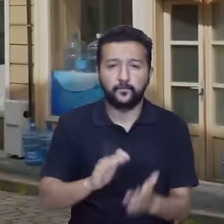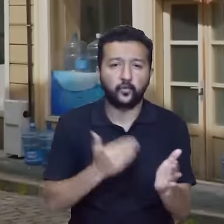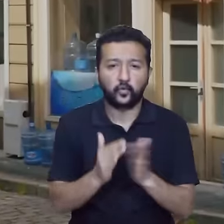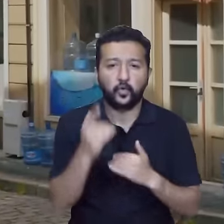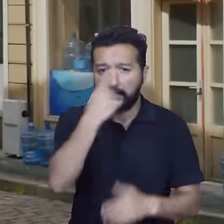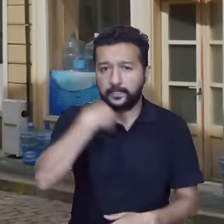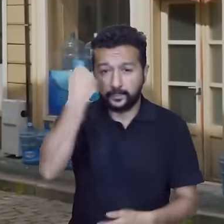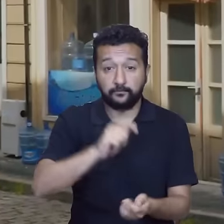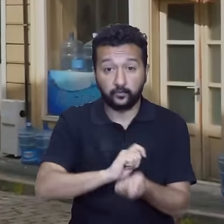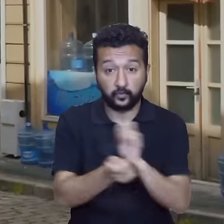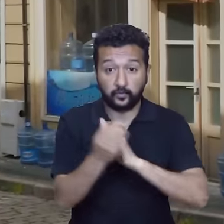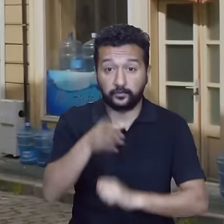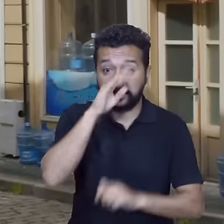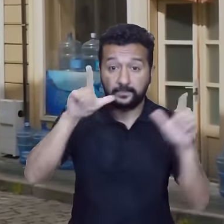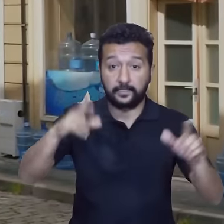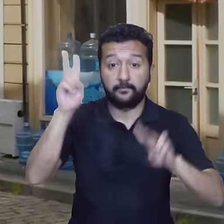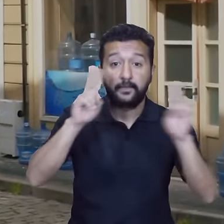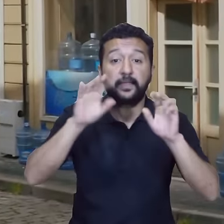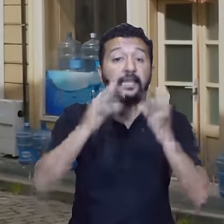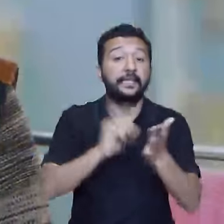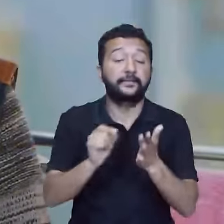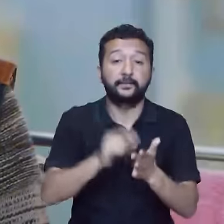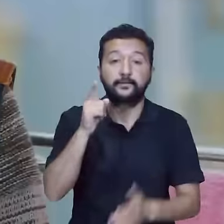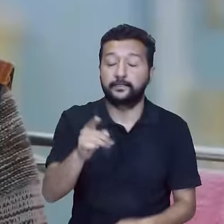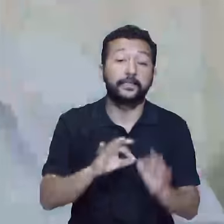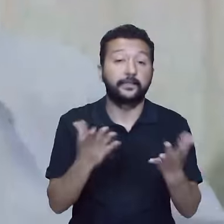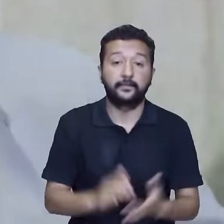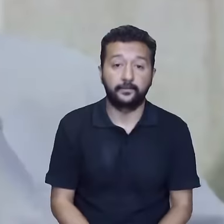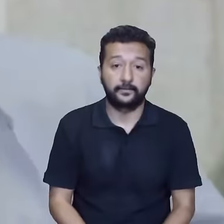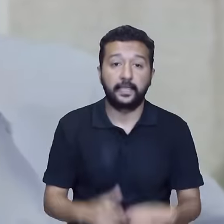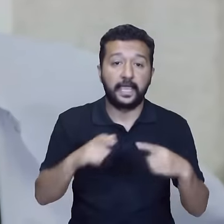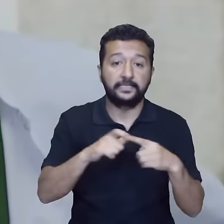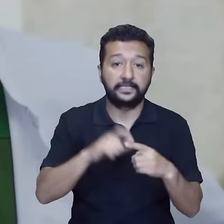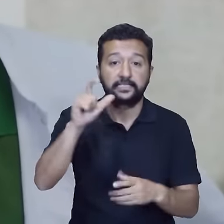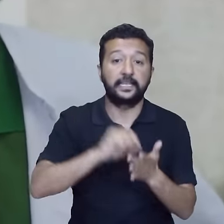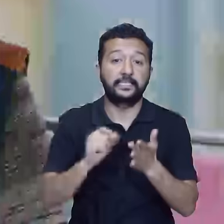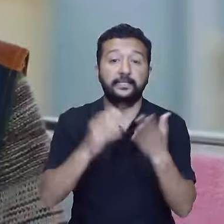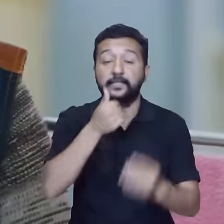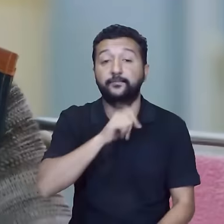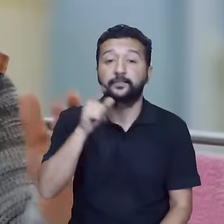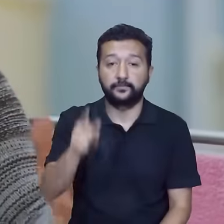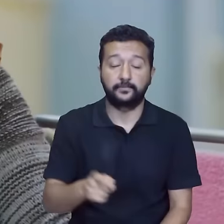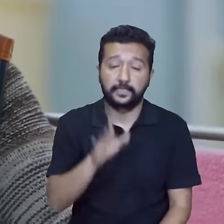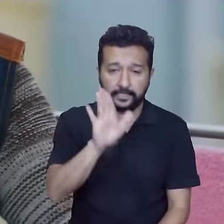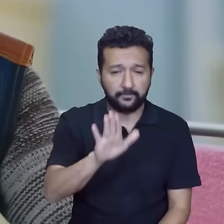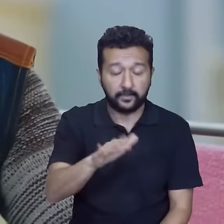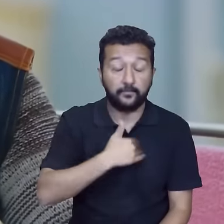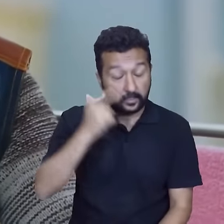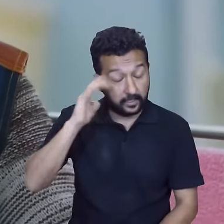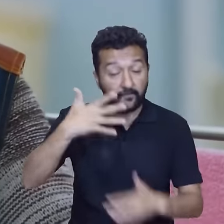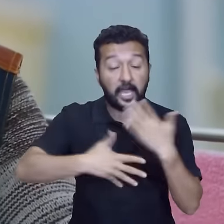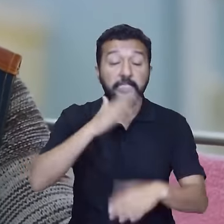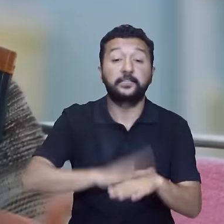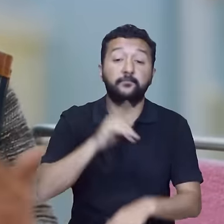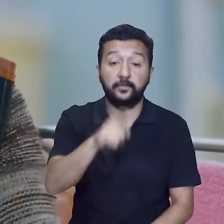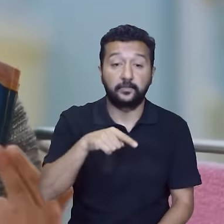Jöleyle tip düzelseydi bu camda berber yerine ne yazardı? Ne? Estetik cerrah yazardı abi. Tamam şimdi benim kafamı